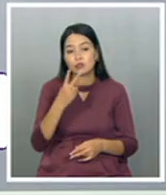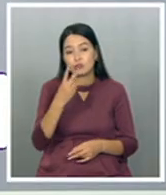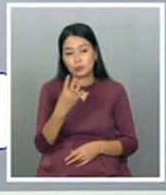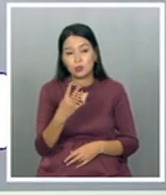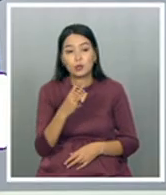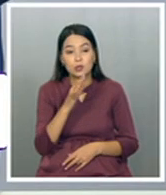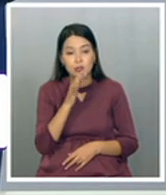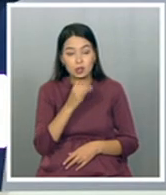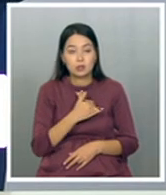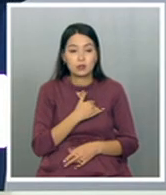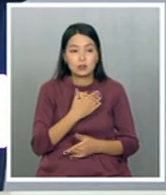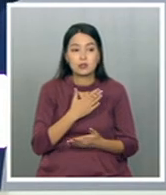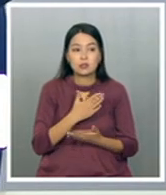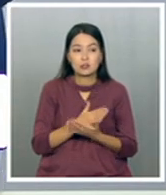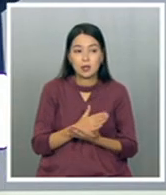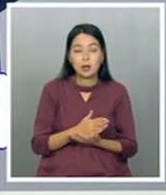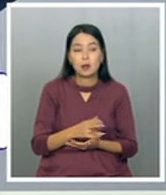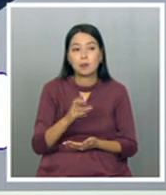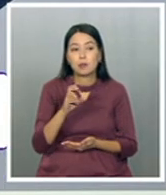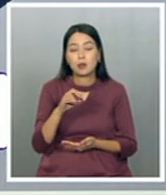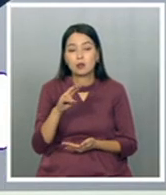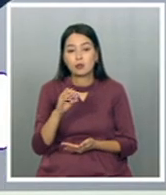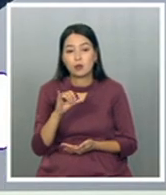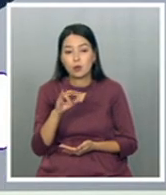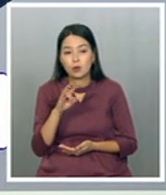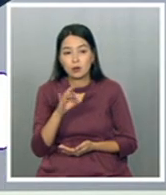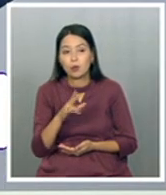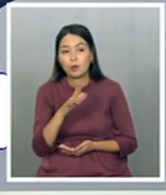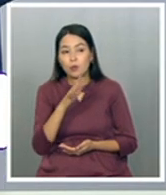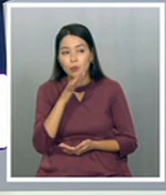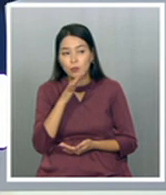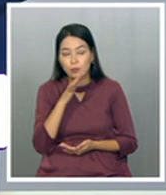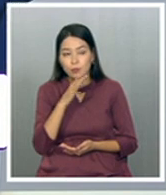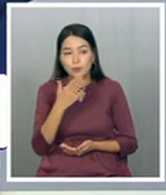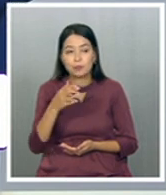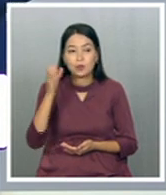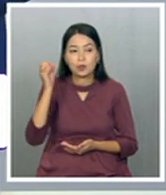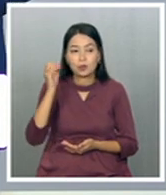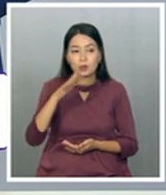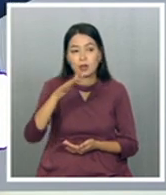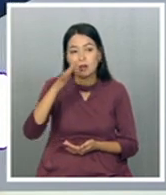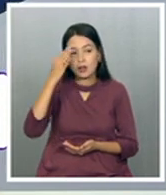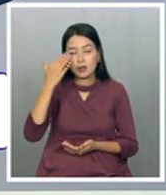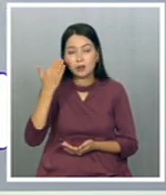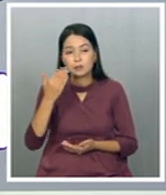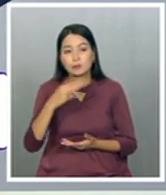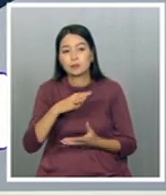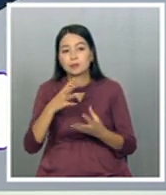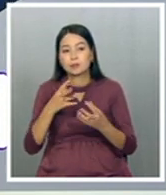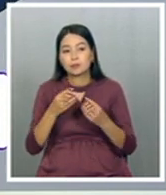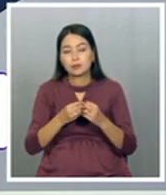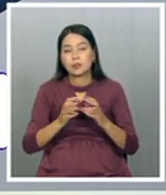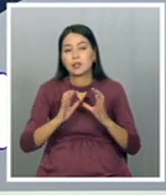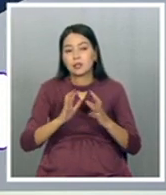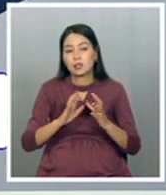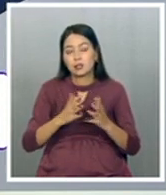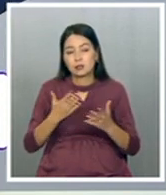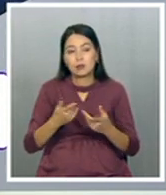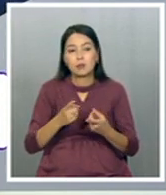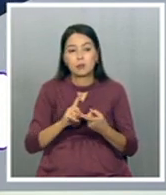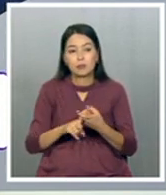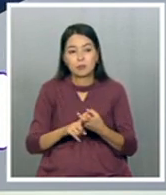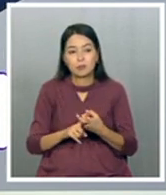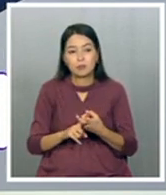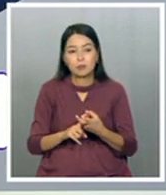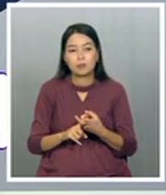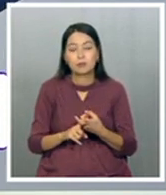уақыт. Белдеулік уақыт. Күннің аспан меридиан арқылы өту сәті бақылаушының географиялық орнына байланысты екенін